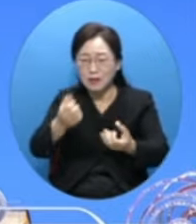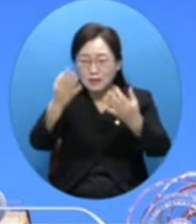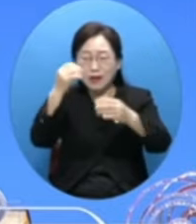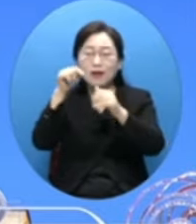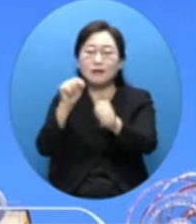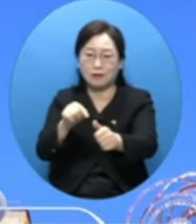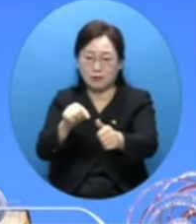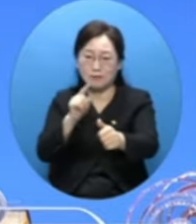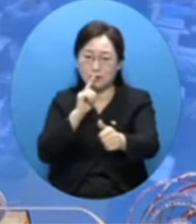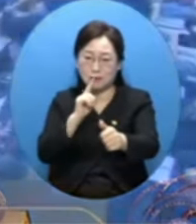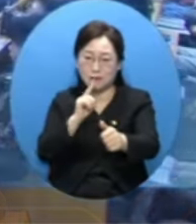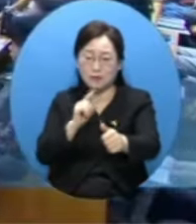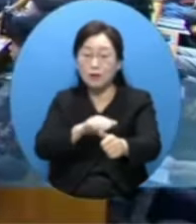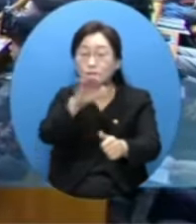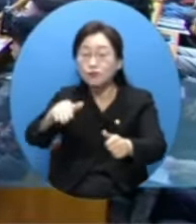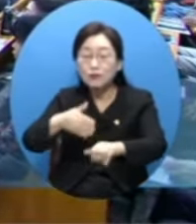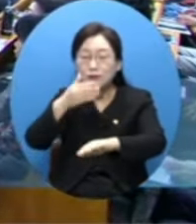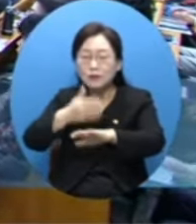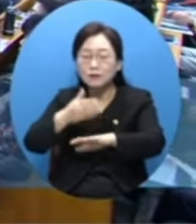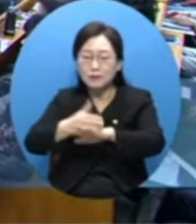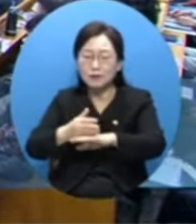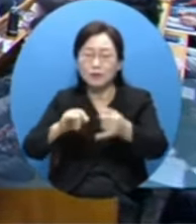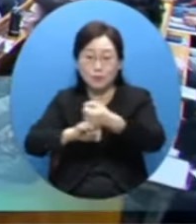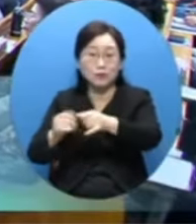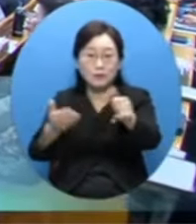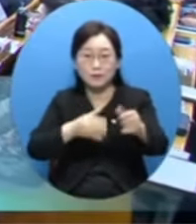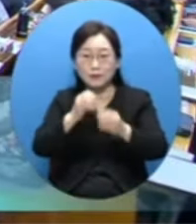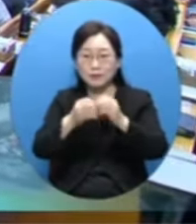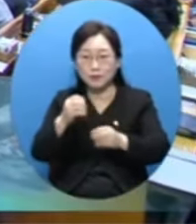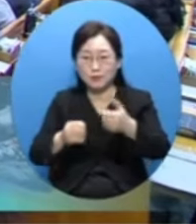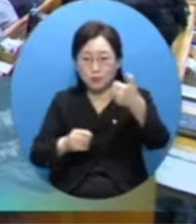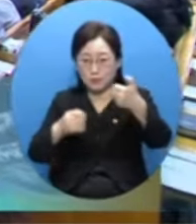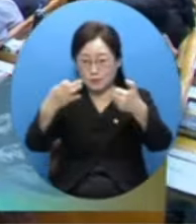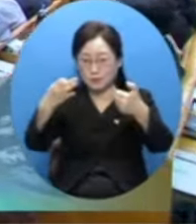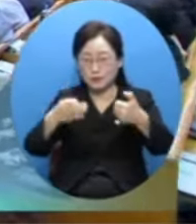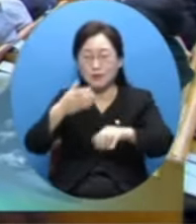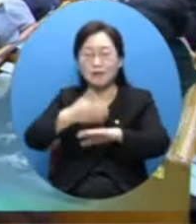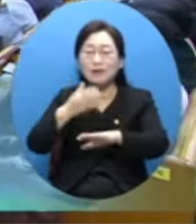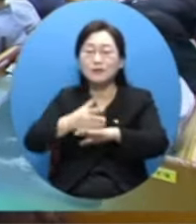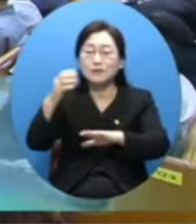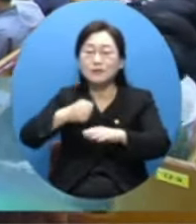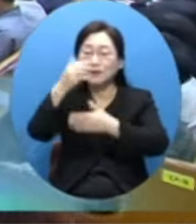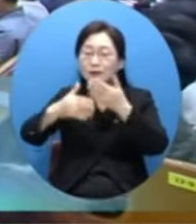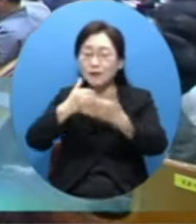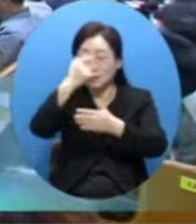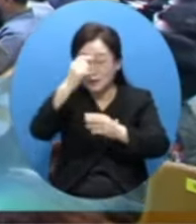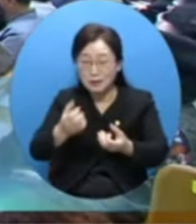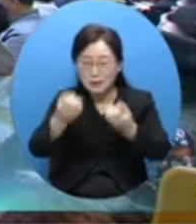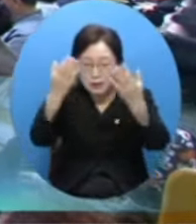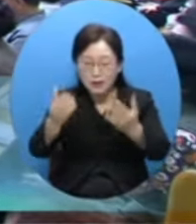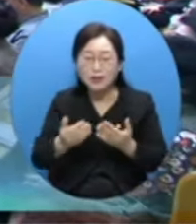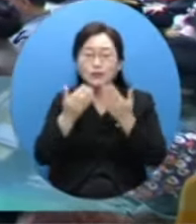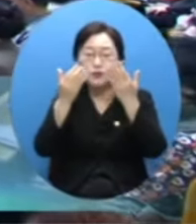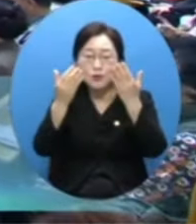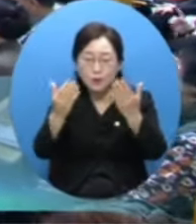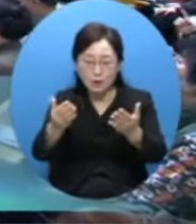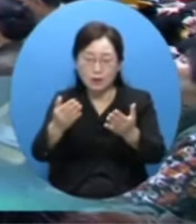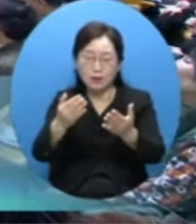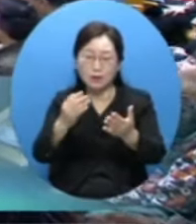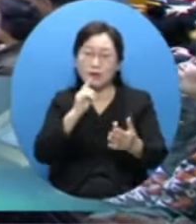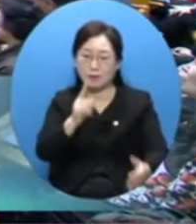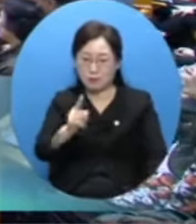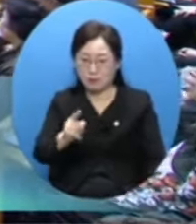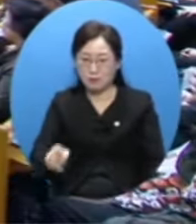감사의 제사를 드려야 되는 것입니다. 시편 50편 14절입니다. 감사로 하나님께 제사를 드리며 성경은 말씀합니다. 제사라는